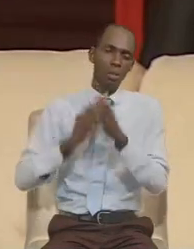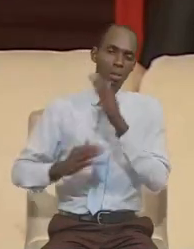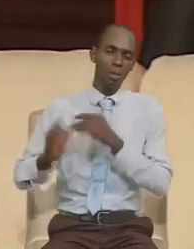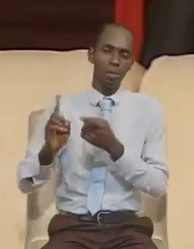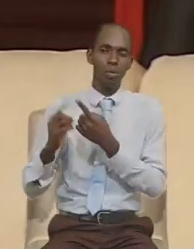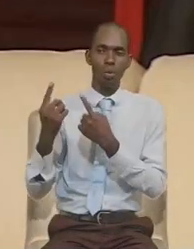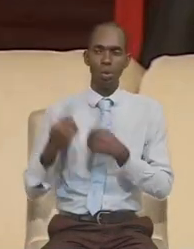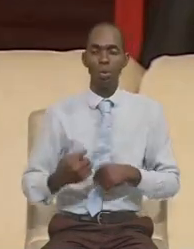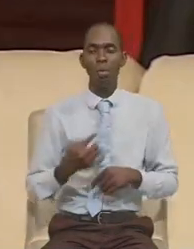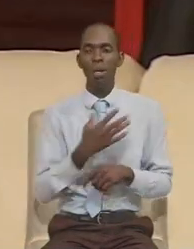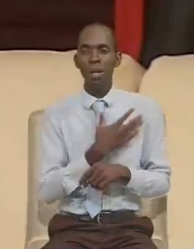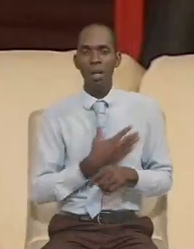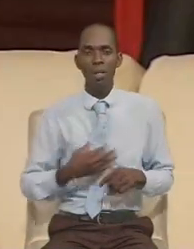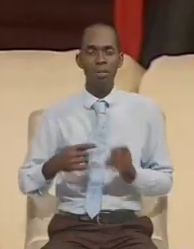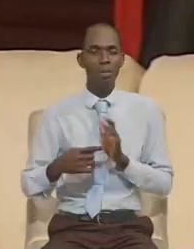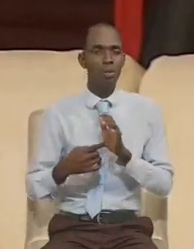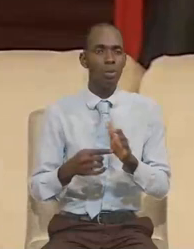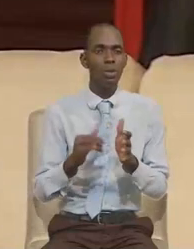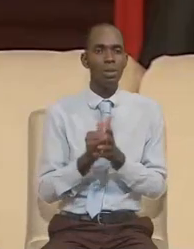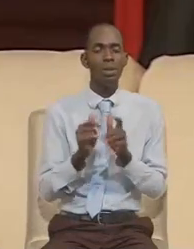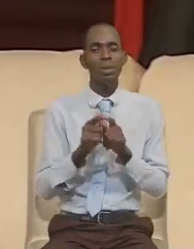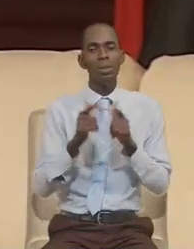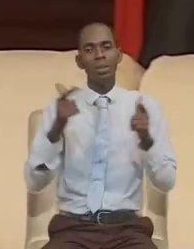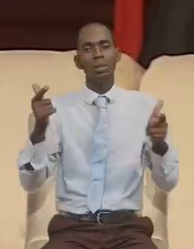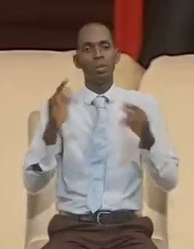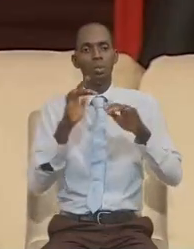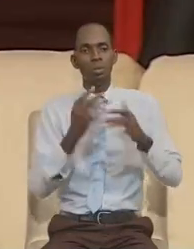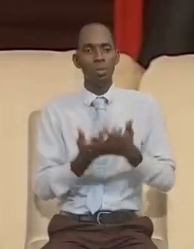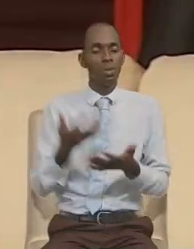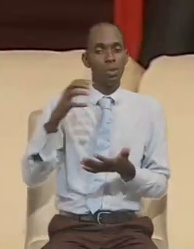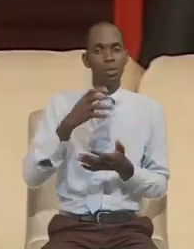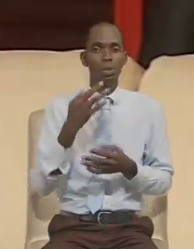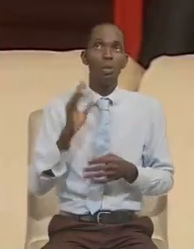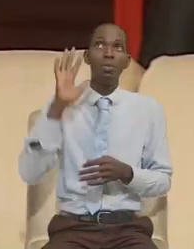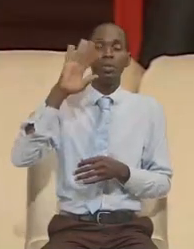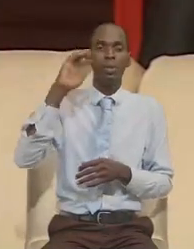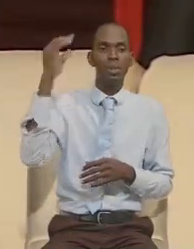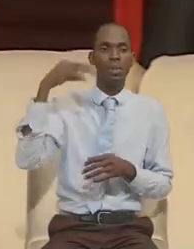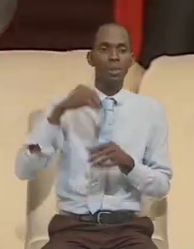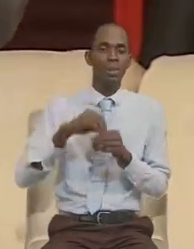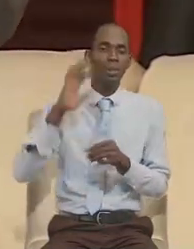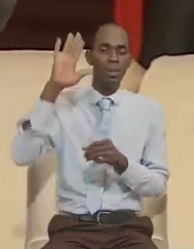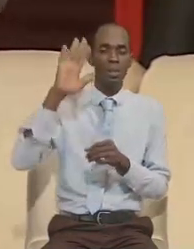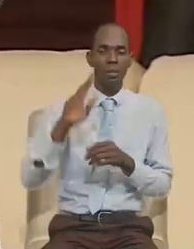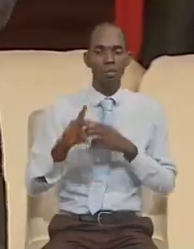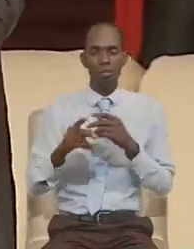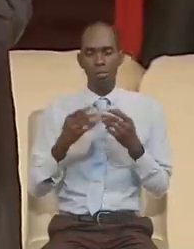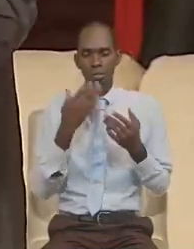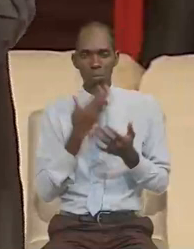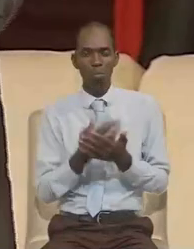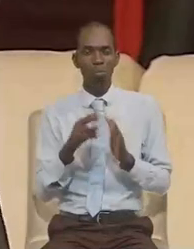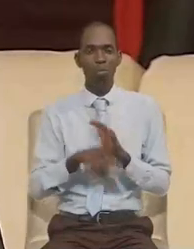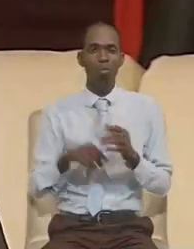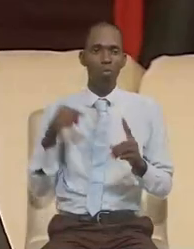afin de montrer dans les siècles à venir l'infinie richesse de sa grâce par sa bonté envers nous en